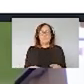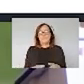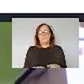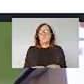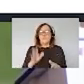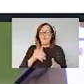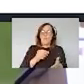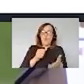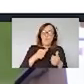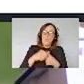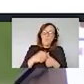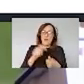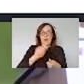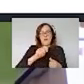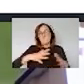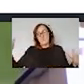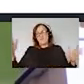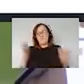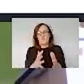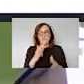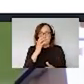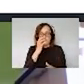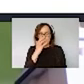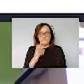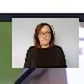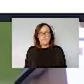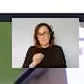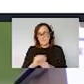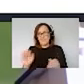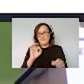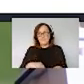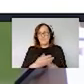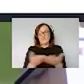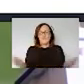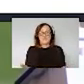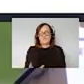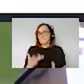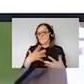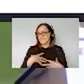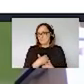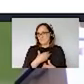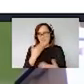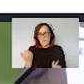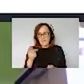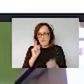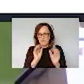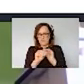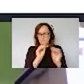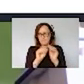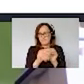czym będę pisała, gumki, mogę zmniejszać, zwiększać. O właśnie, jesteście Państwo, nie zawiedliście mnie. Mogę